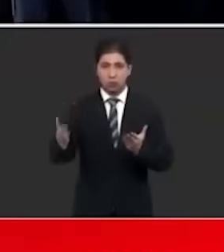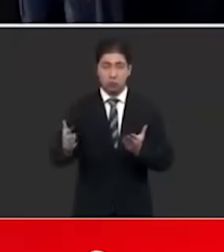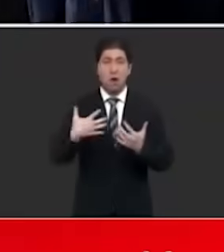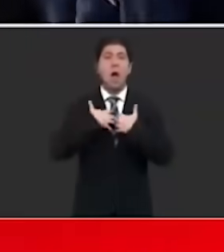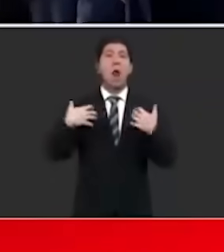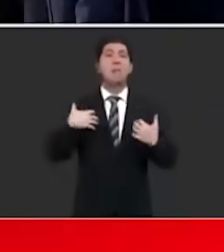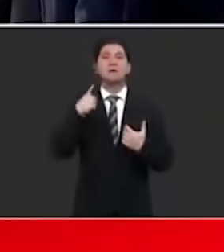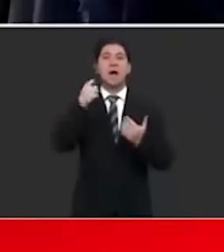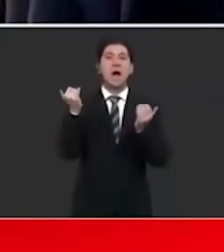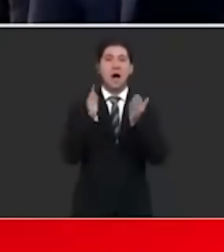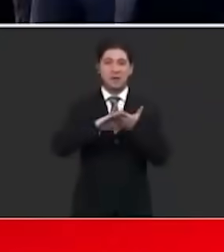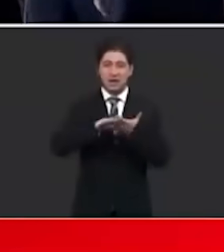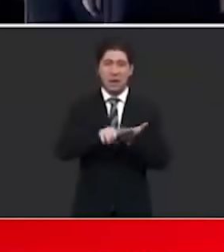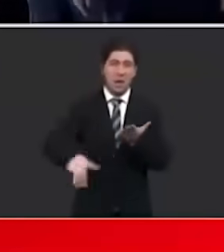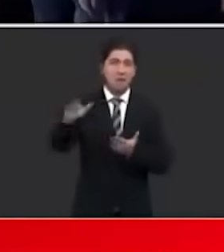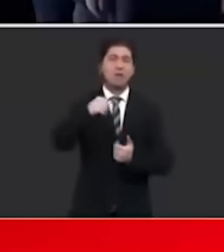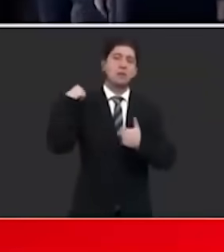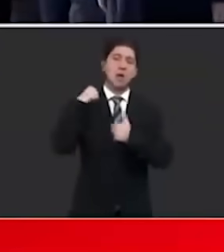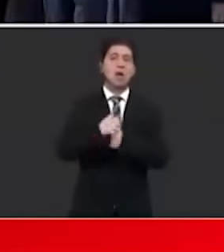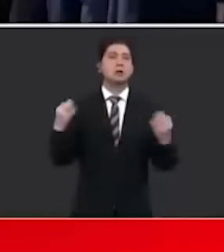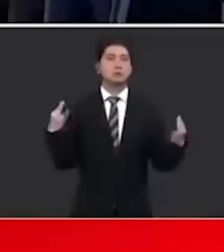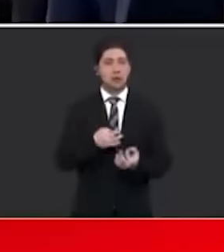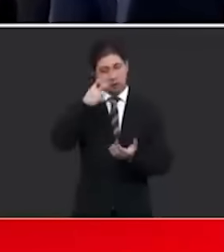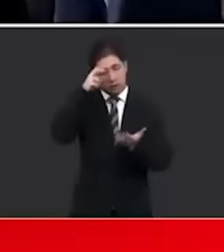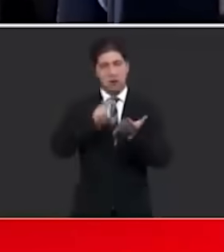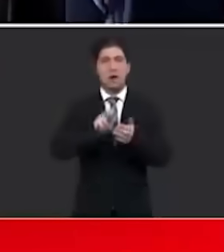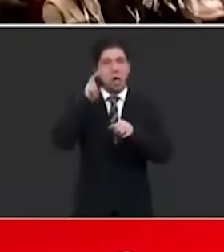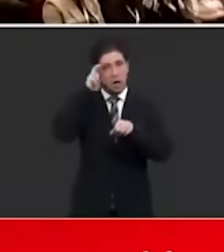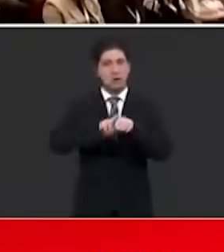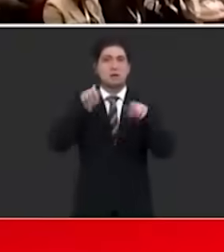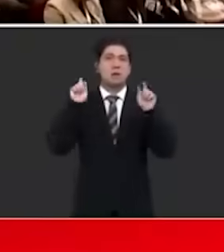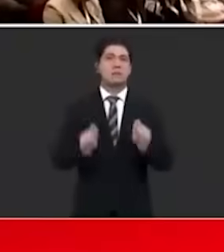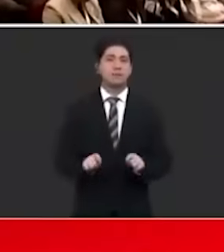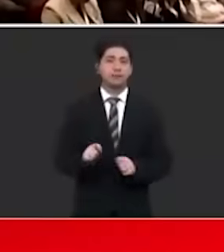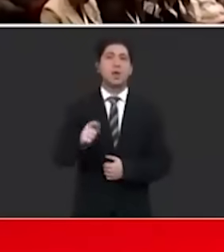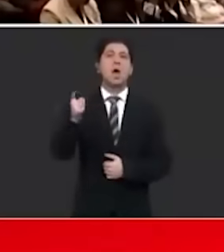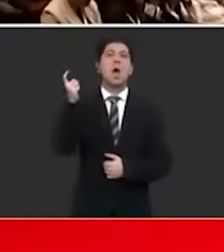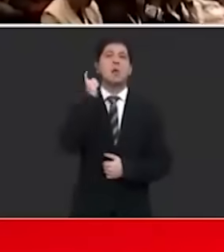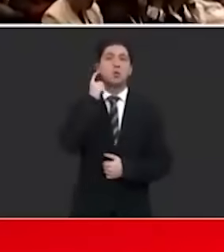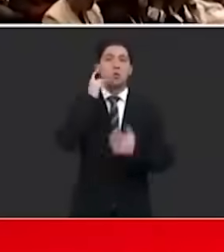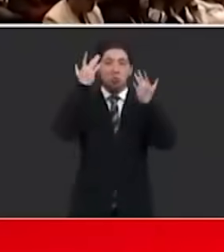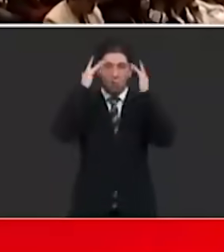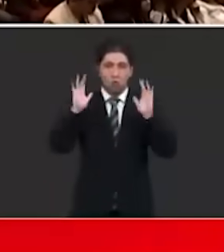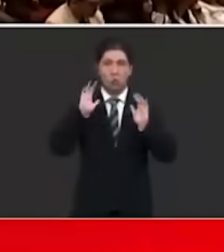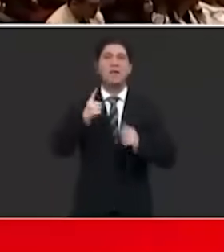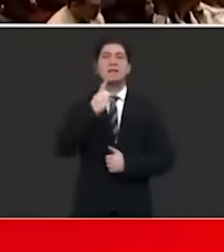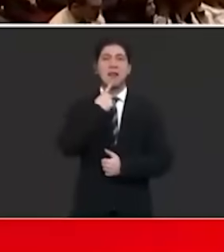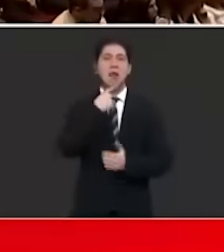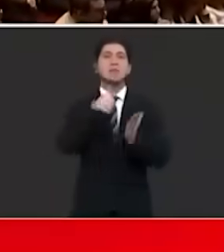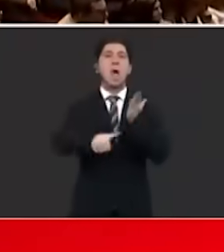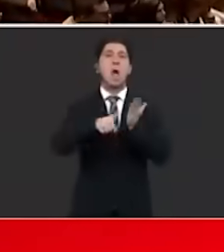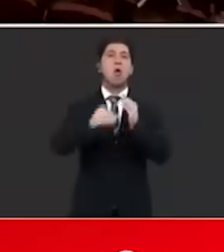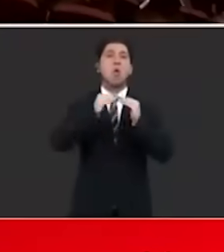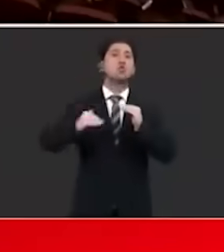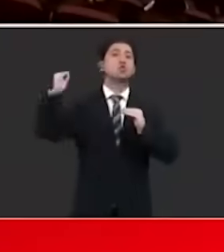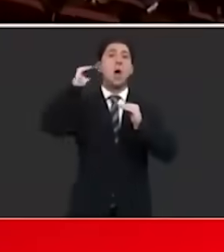arkadaşlarını bir kez daha saygıyla yad ettik. Atatürk Kültür, Dil ve Tarihi Yüksek Kurumumuzun